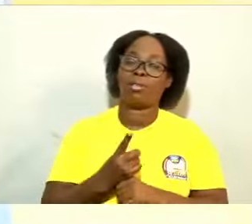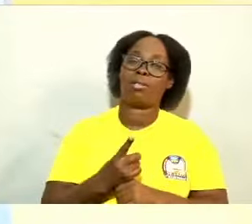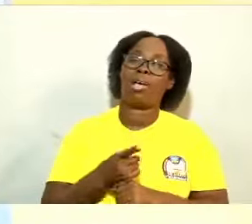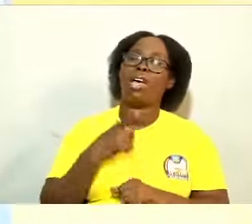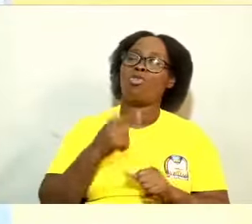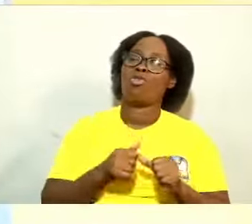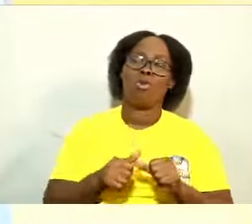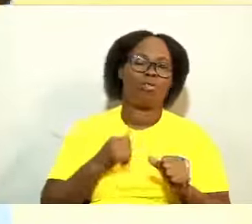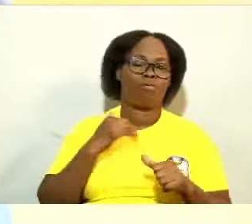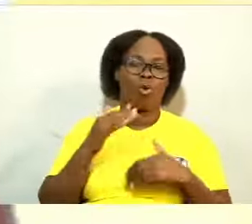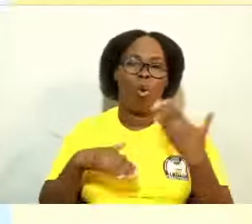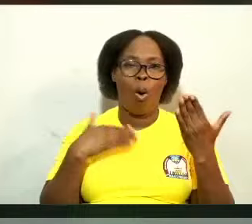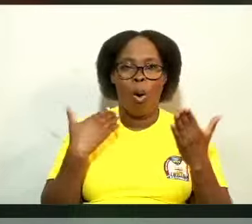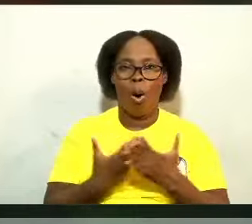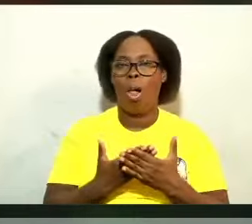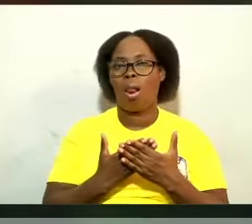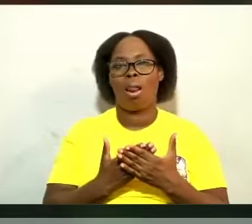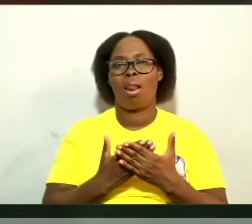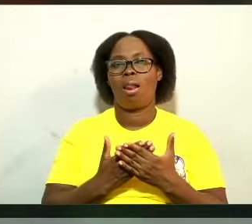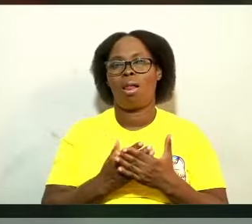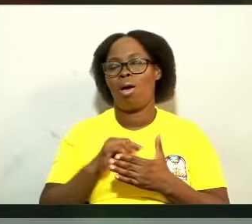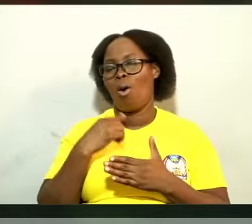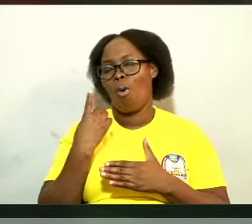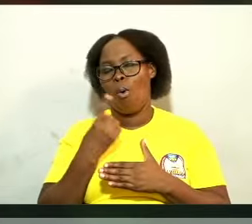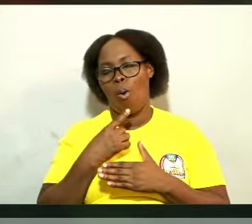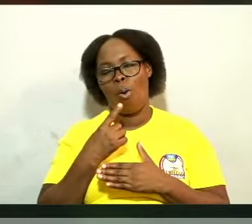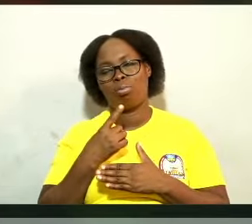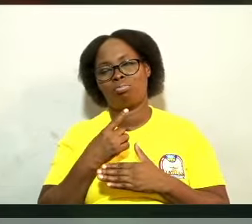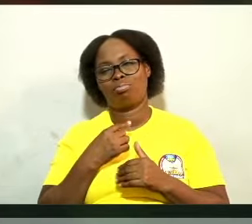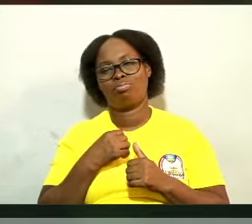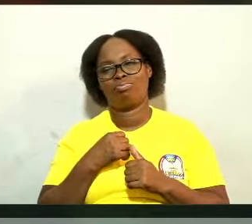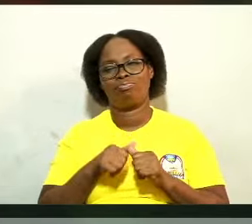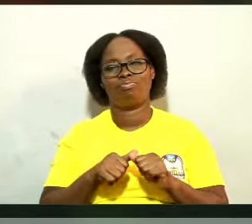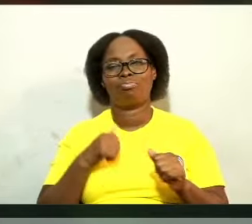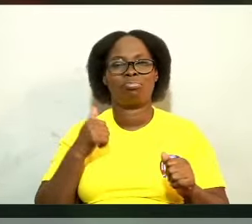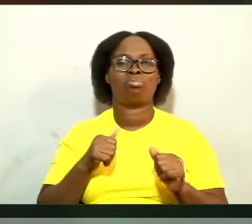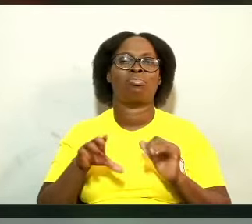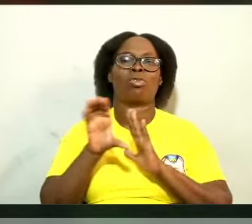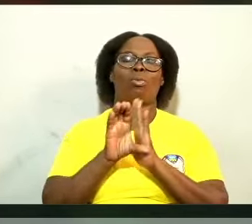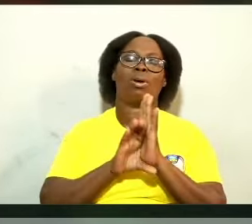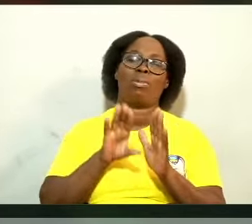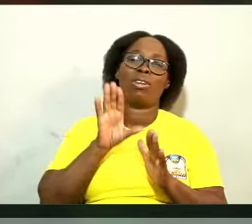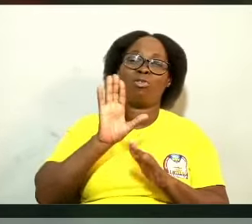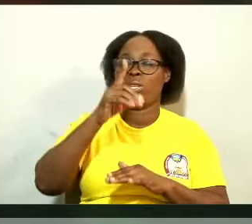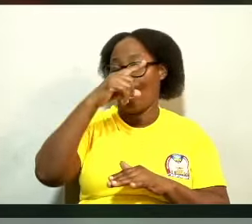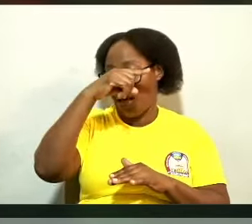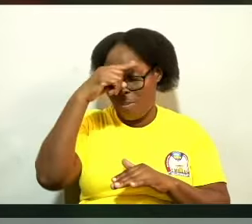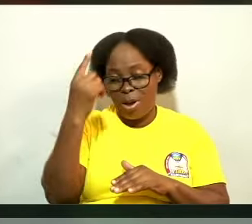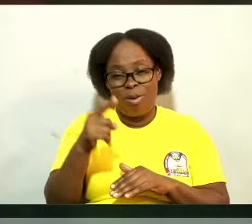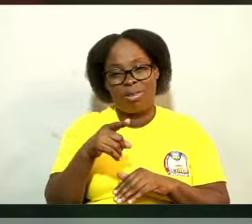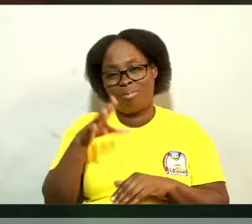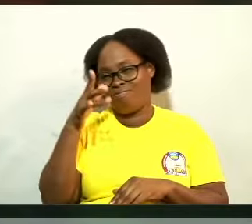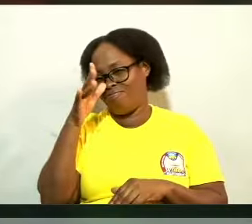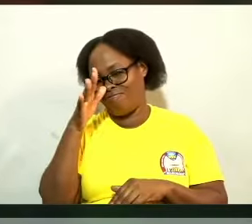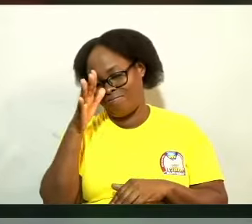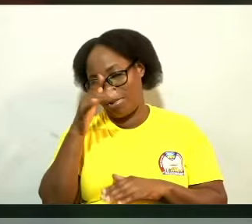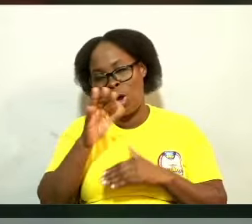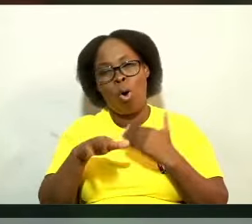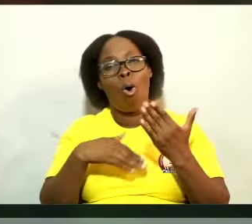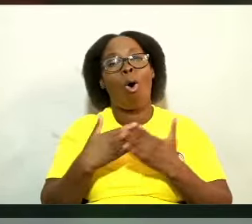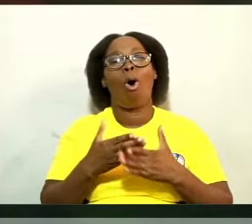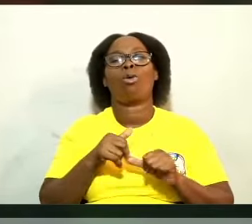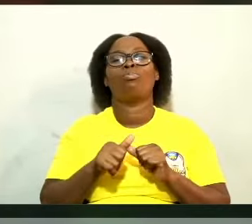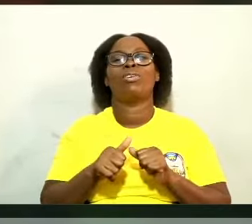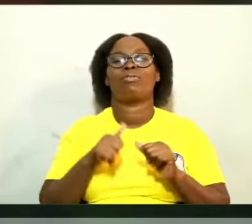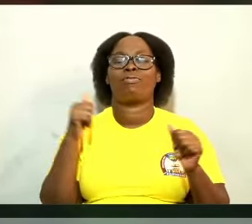umewakataa wote wazikosao amri zako, wote, kwa maana ila zao ni uongo. Kwa hiyo wote